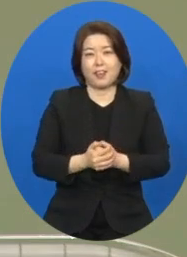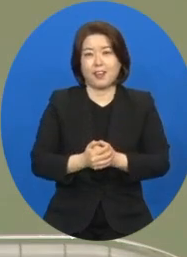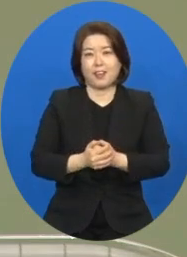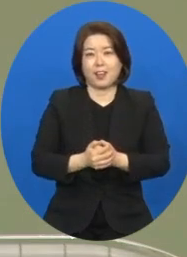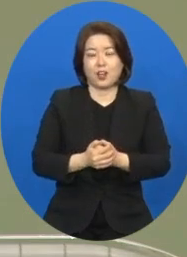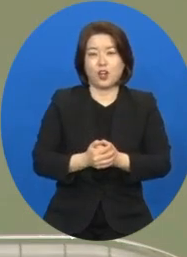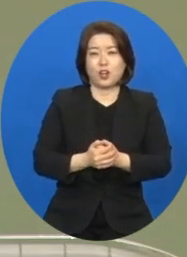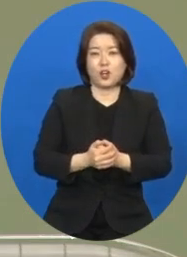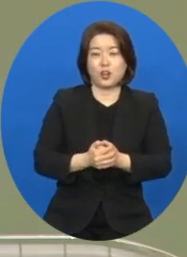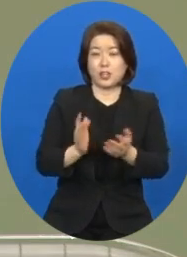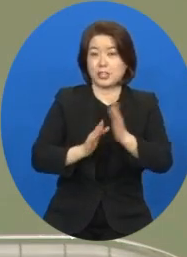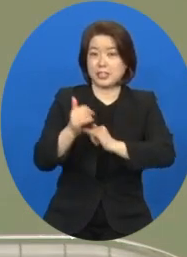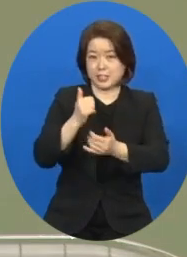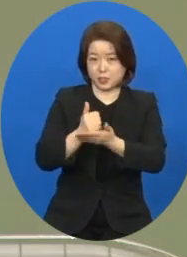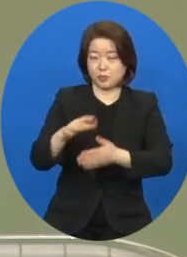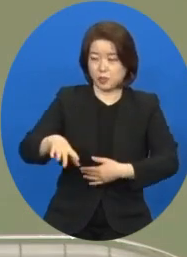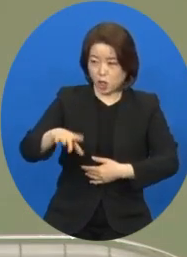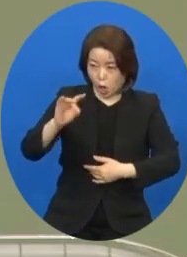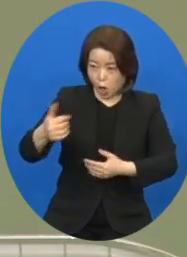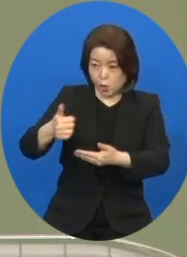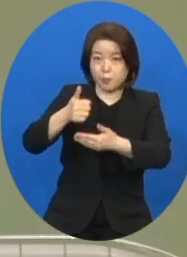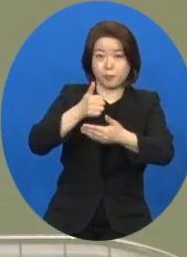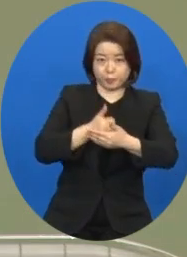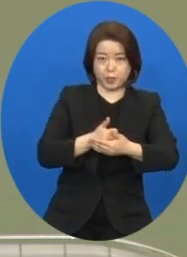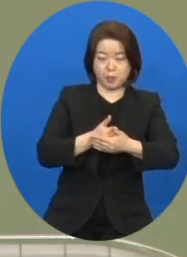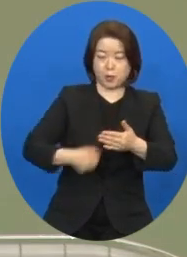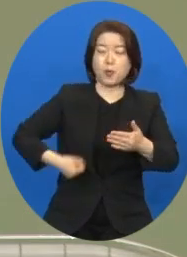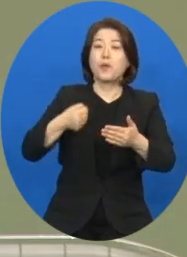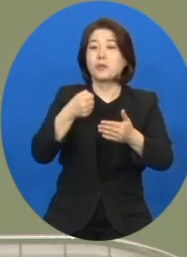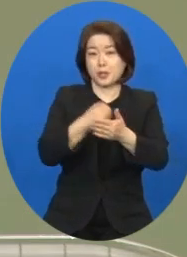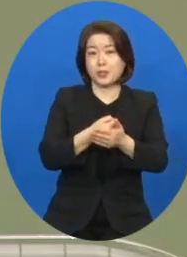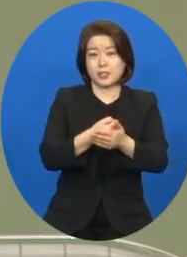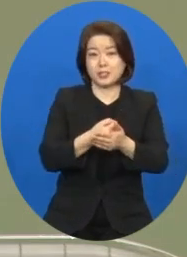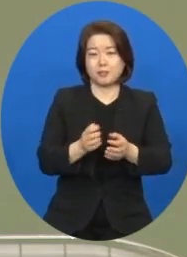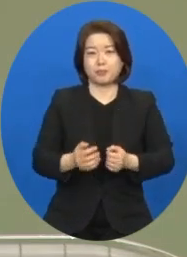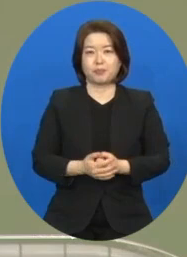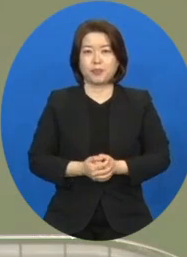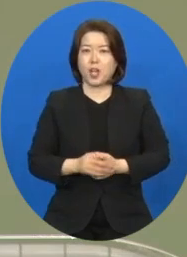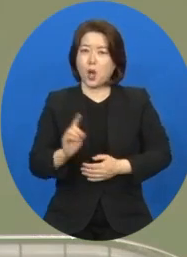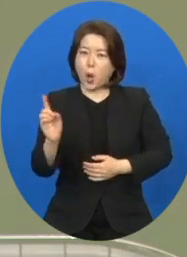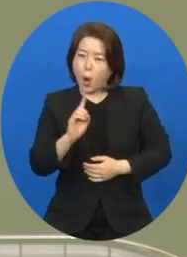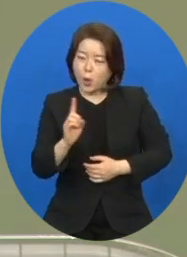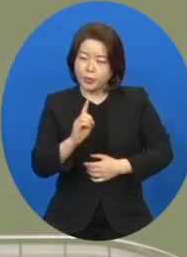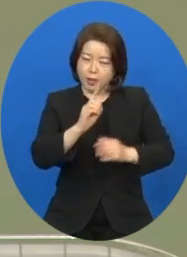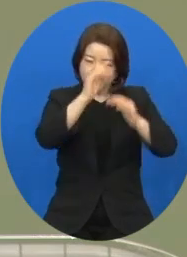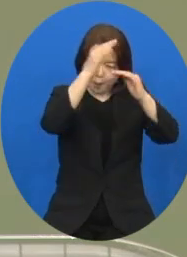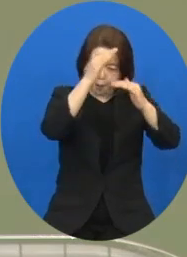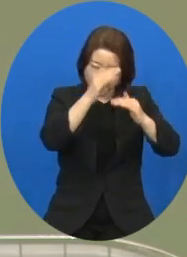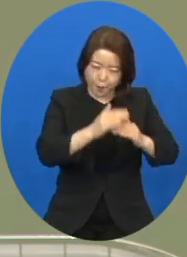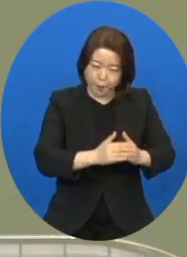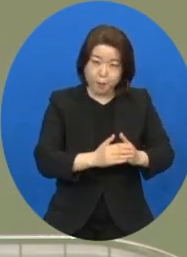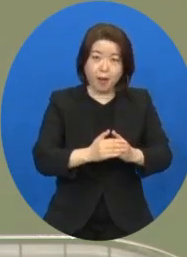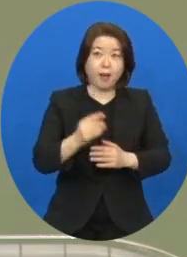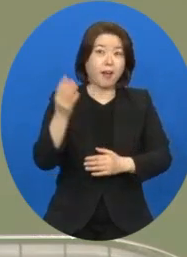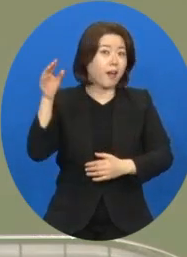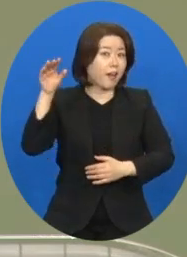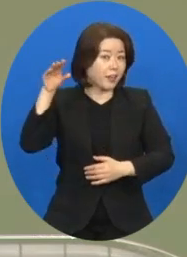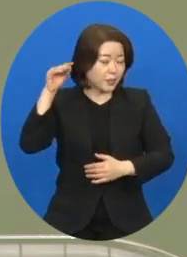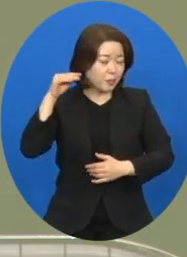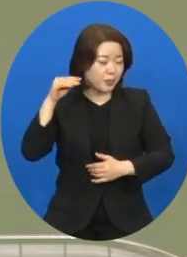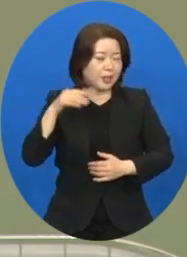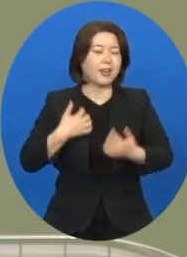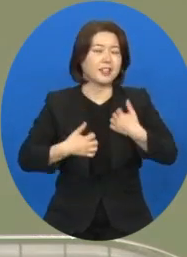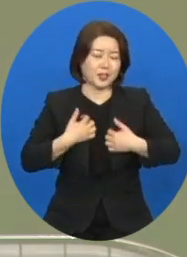그때 예수님을 영접하고 결신했다는 거죠. 무슨 스토리가 있었나 참